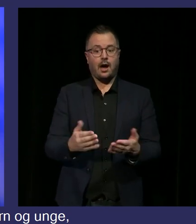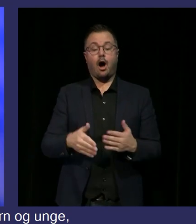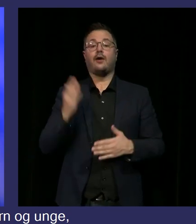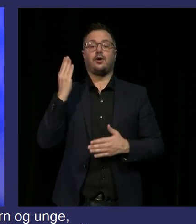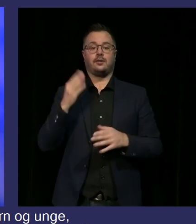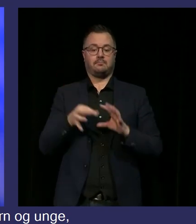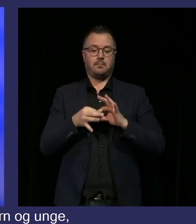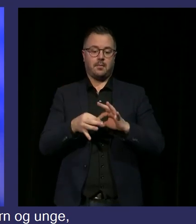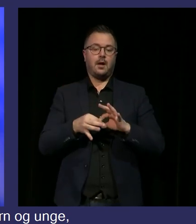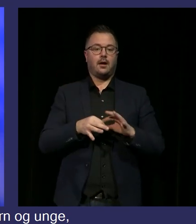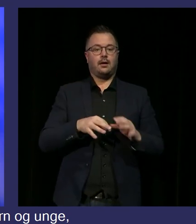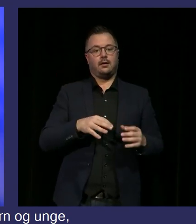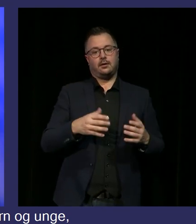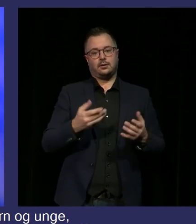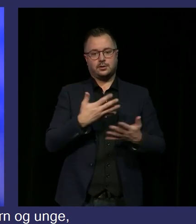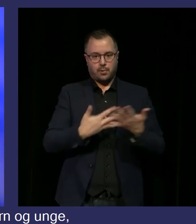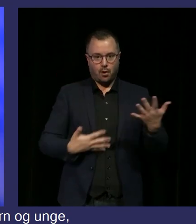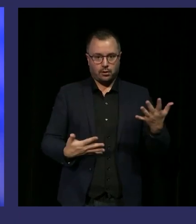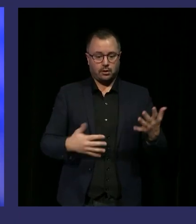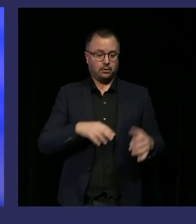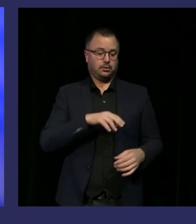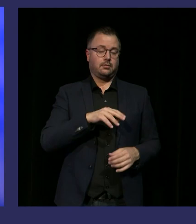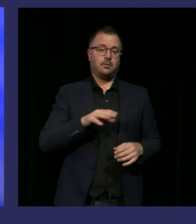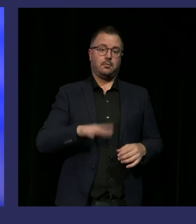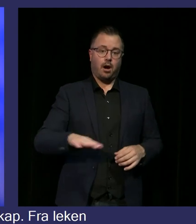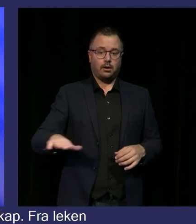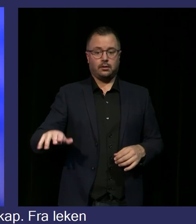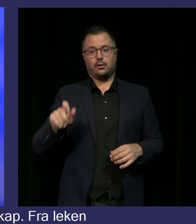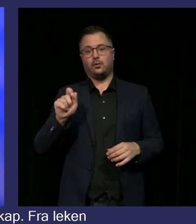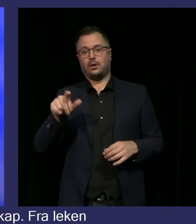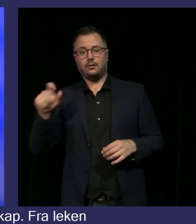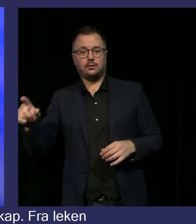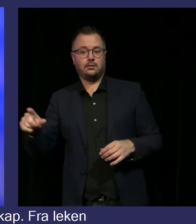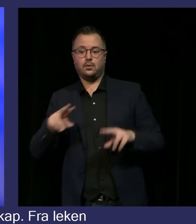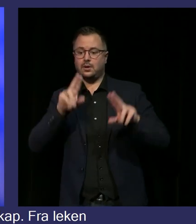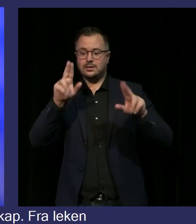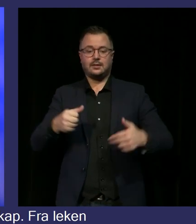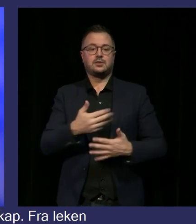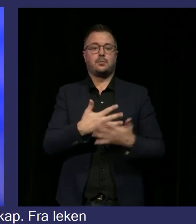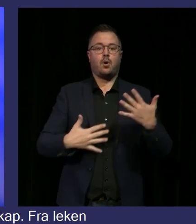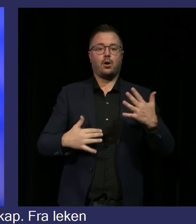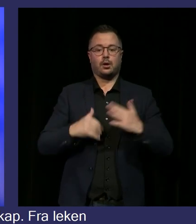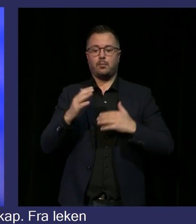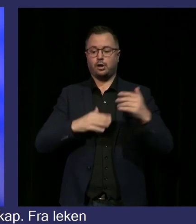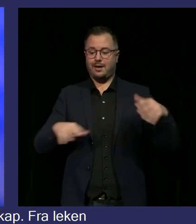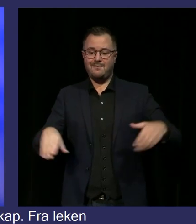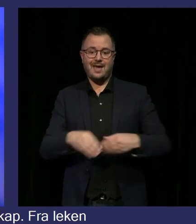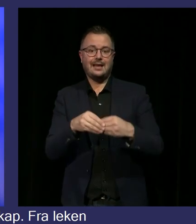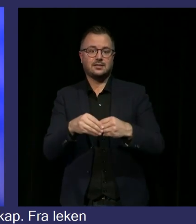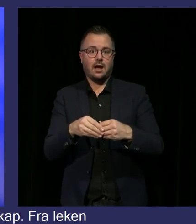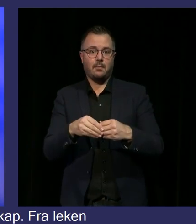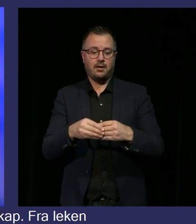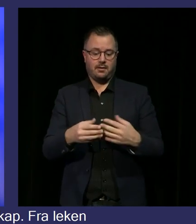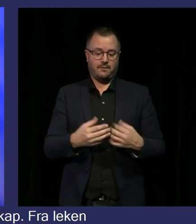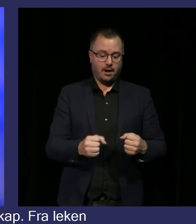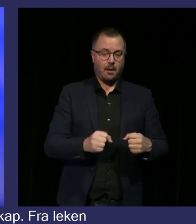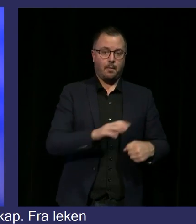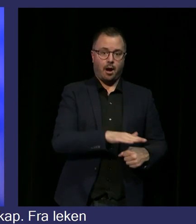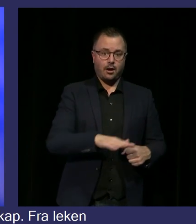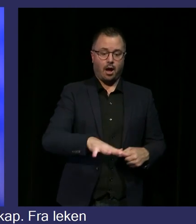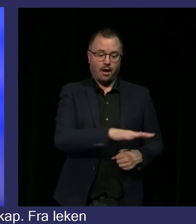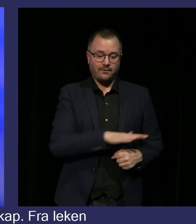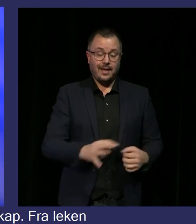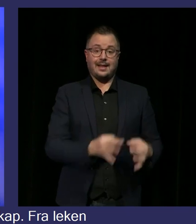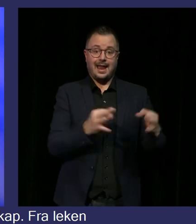lærer norsk, samisk eller tegnspråk. Fordi det språk som bygger fellesskap, fra leken i barnehagen og skolen